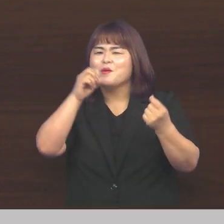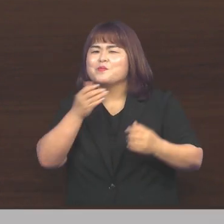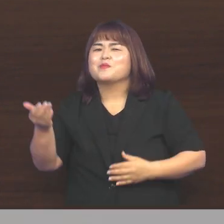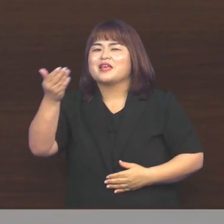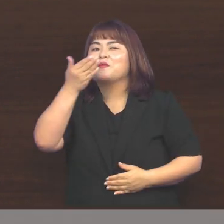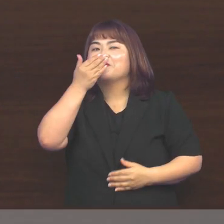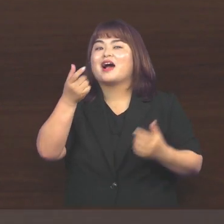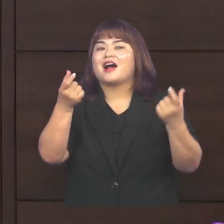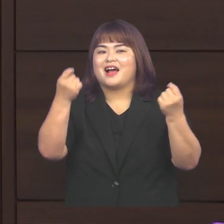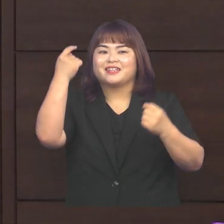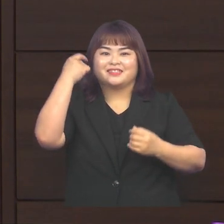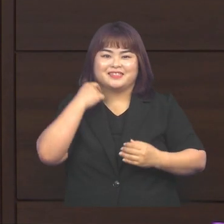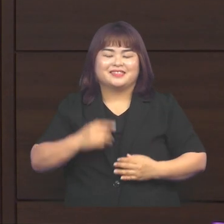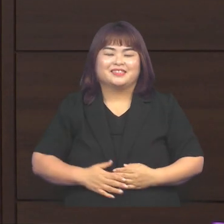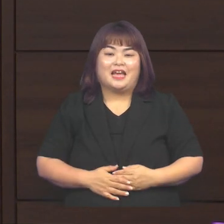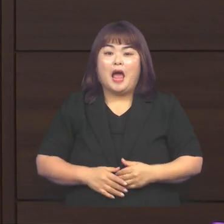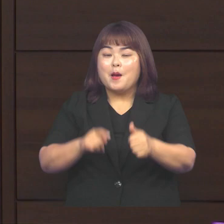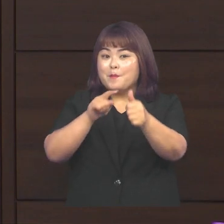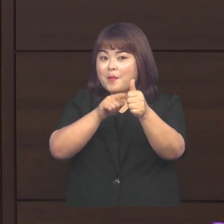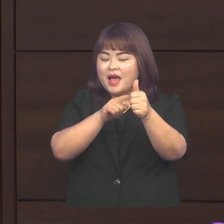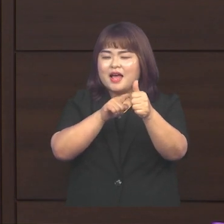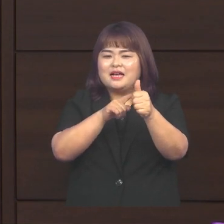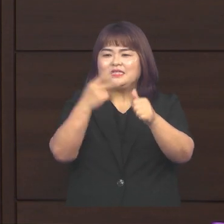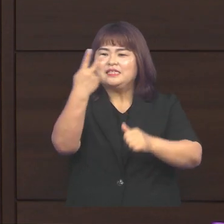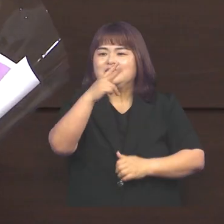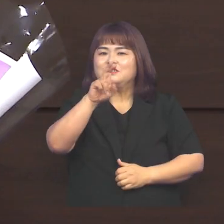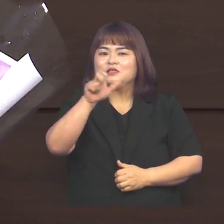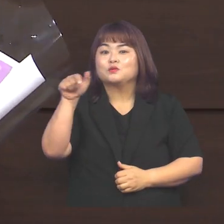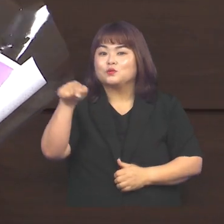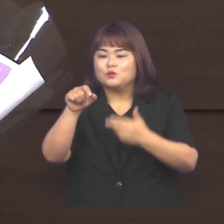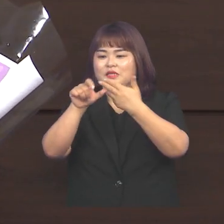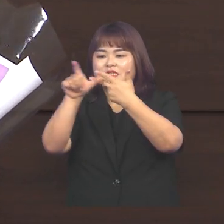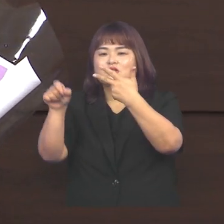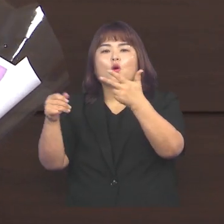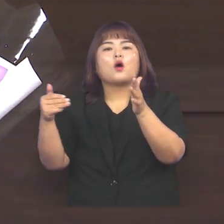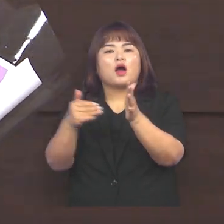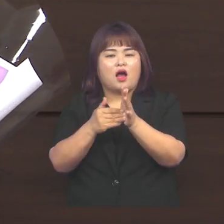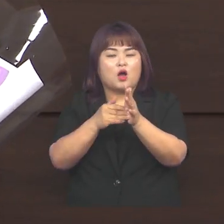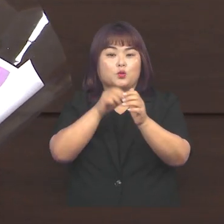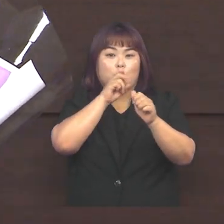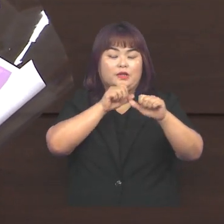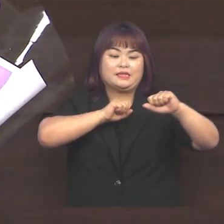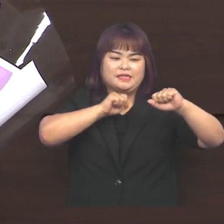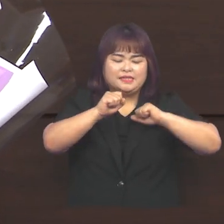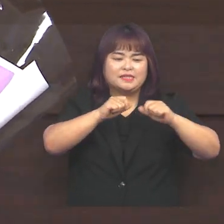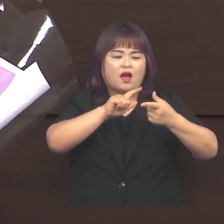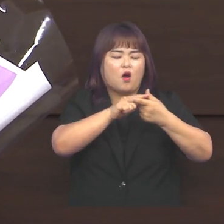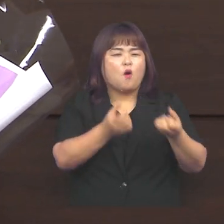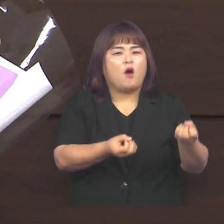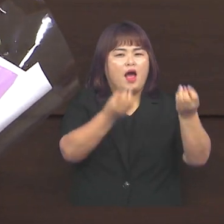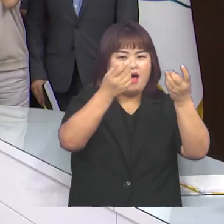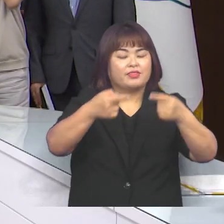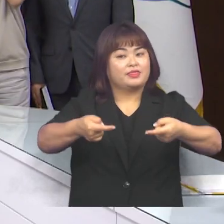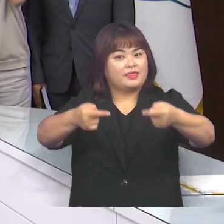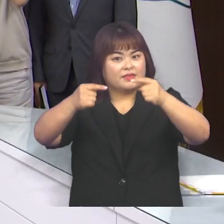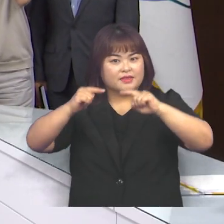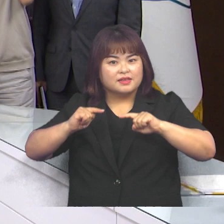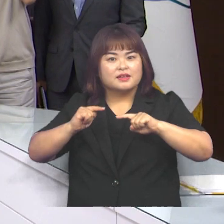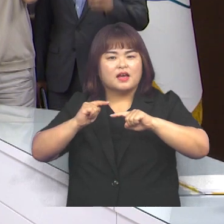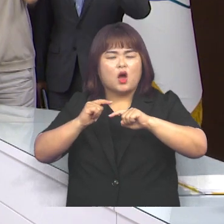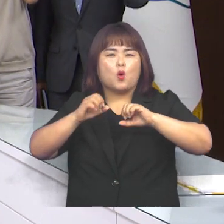이런 말씀드리고. 민우혁 씨는 오는 2025년 7월까지 용인특례시의 각종 행사나 축제에